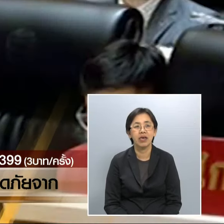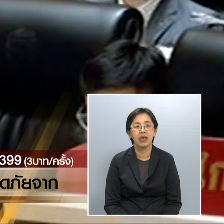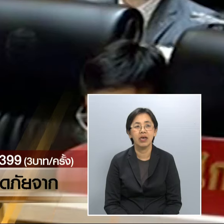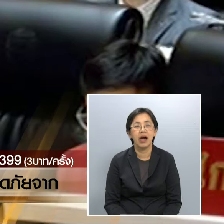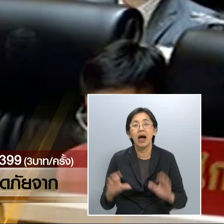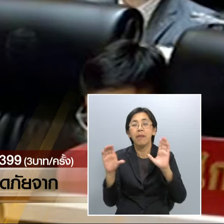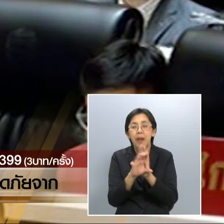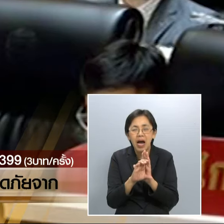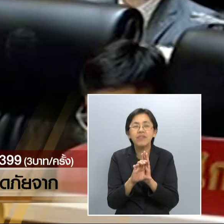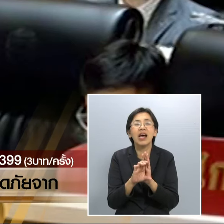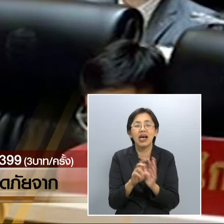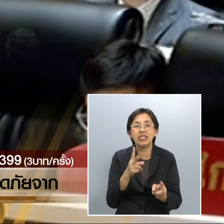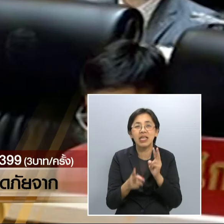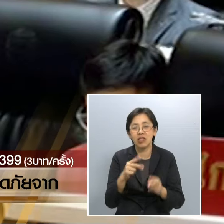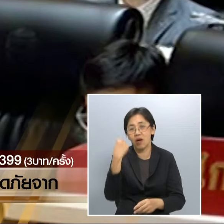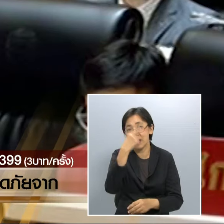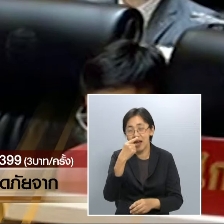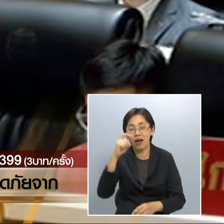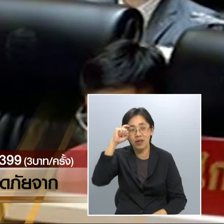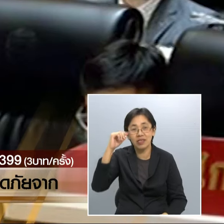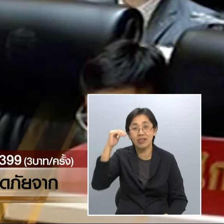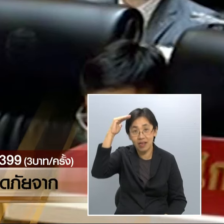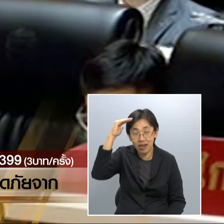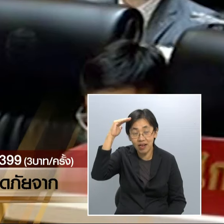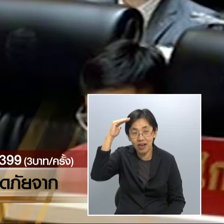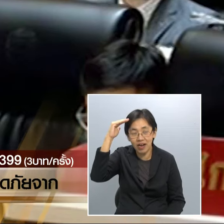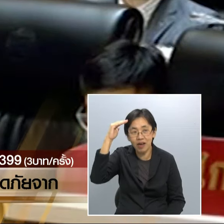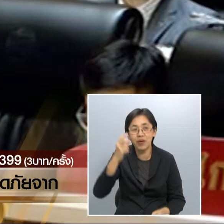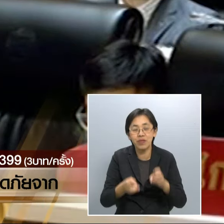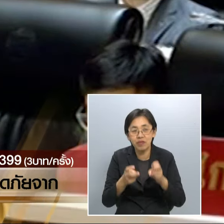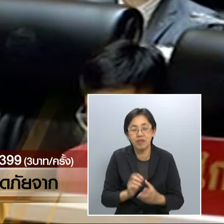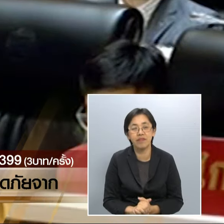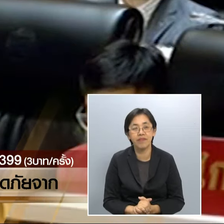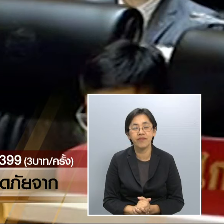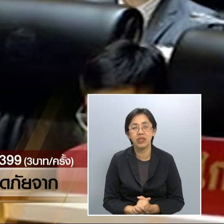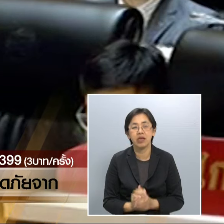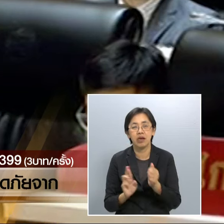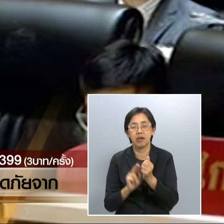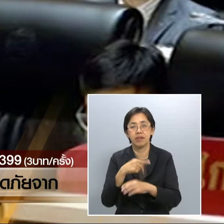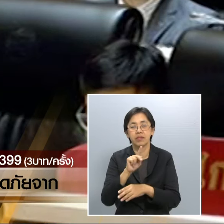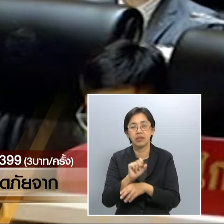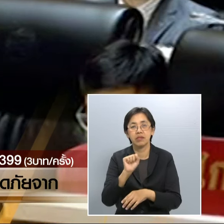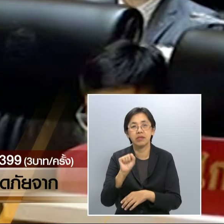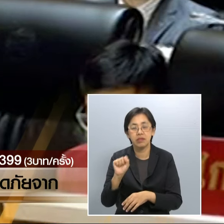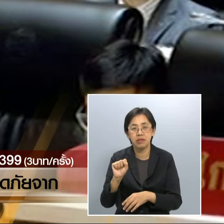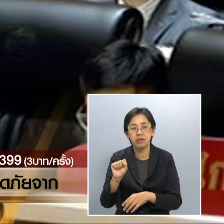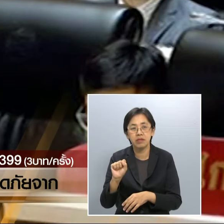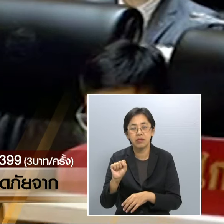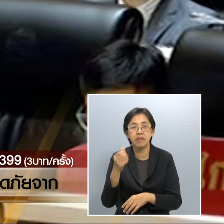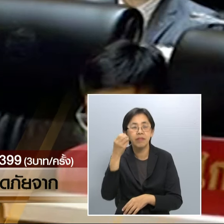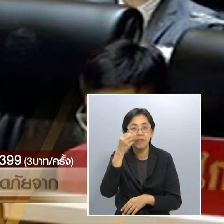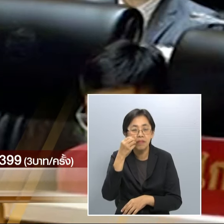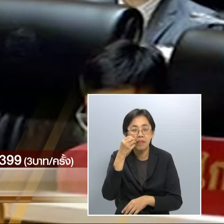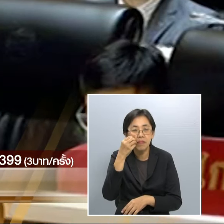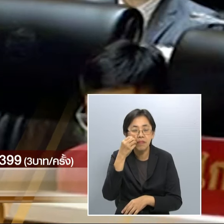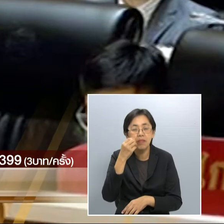การตัดต่อหน้าคุณเศรษฐาน้ำเตใส่เข้าไปที่หุ่นยนต์และรองประธานสภาคุณปฏิพัฒน์สันติพาดาก็วินิ